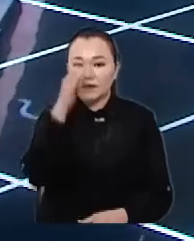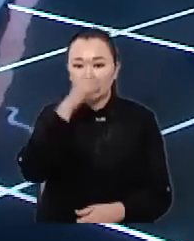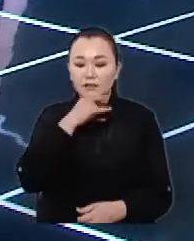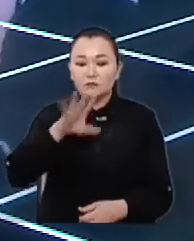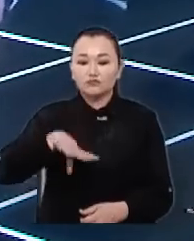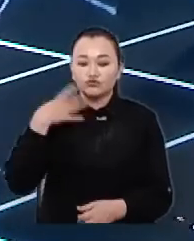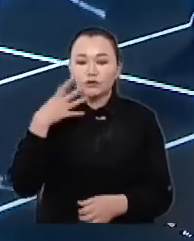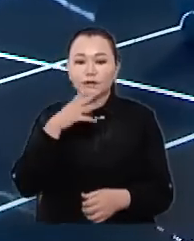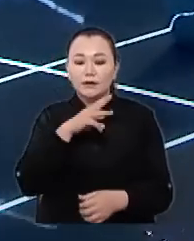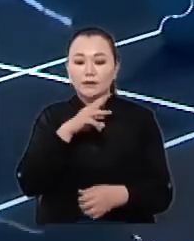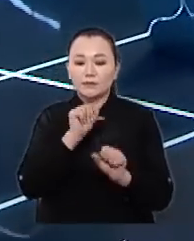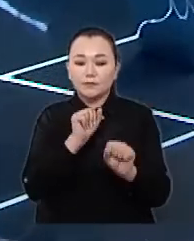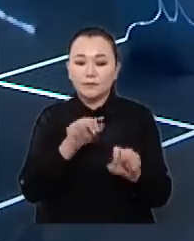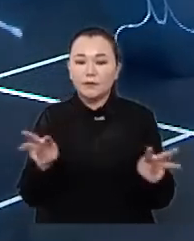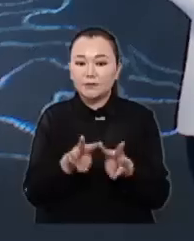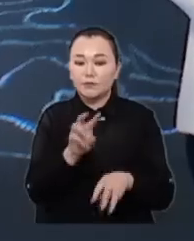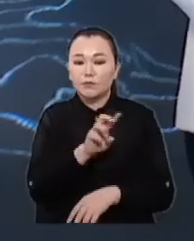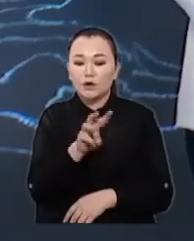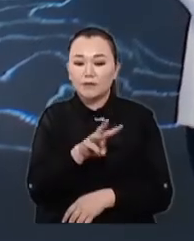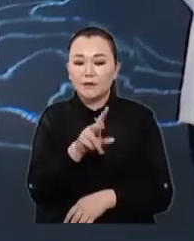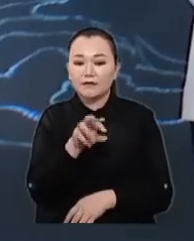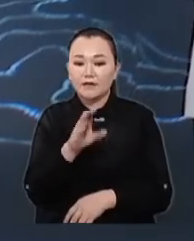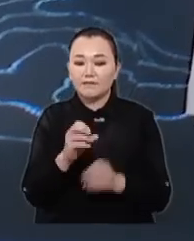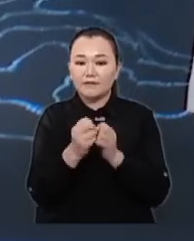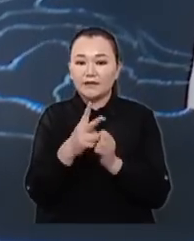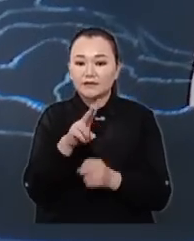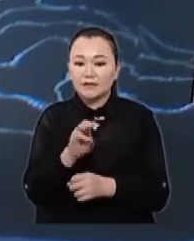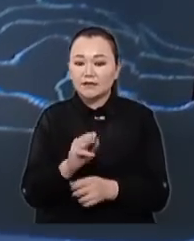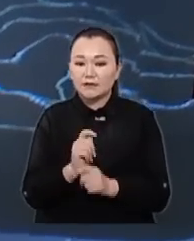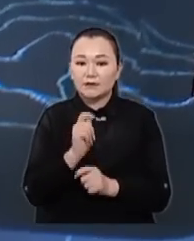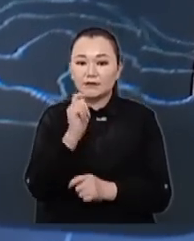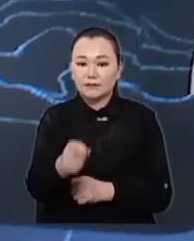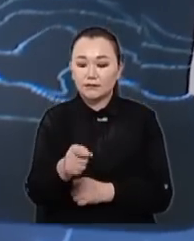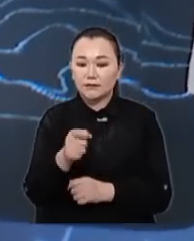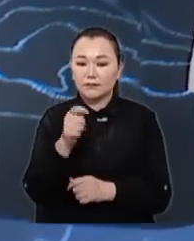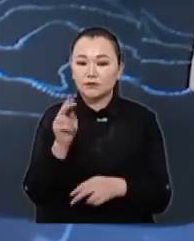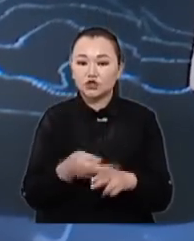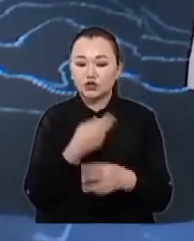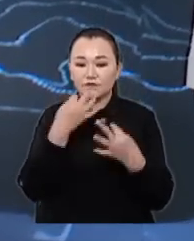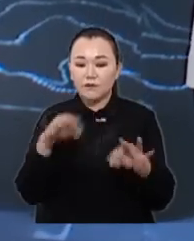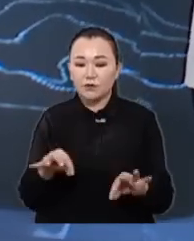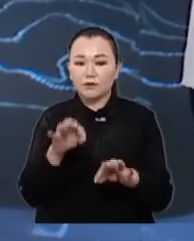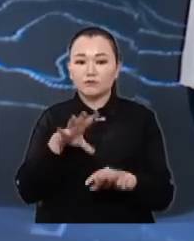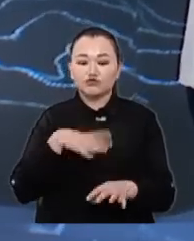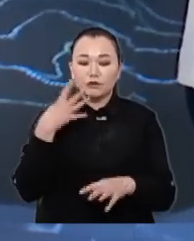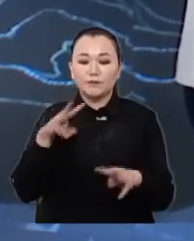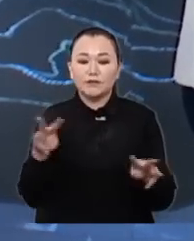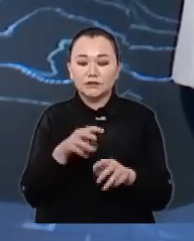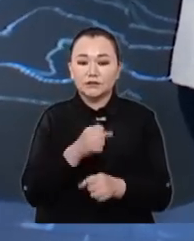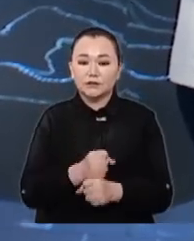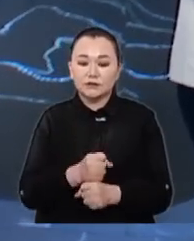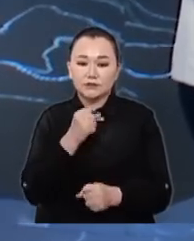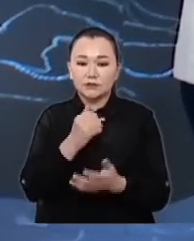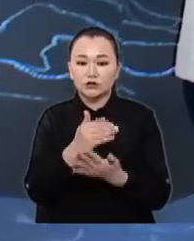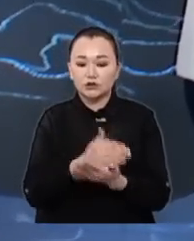Қазақстанның бұрынғы қорғаныс министрі Мұрат Бектанов 12 жылға бас бостандығынан айырылды. Экс-министр енді жазасын қатаң